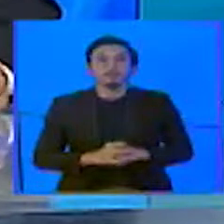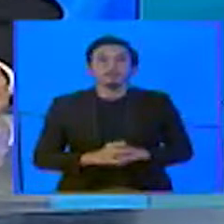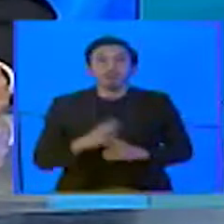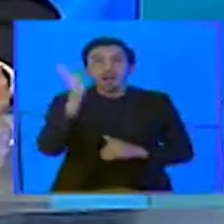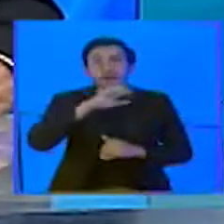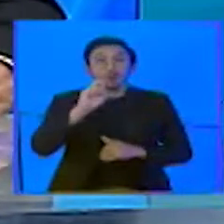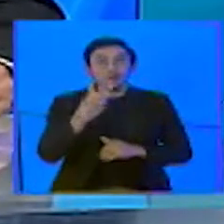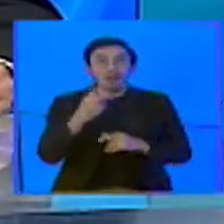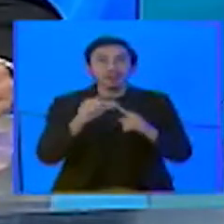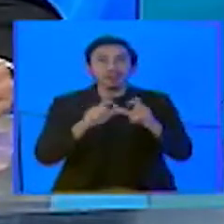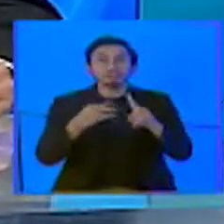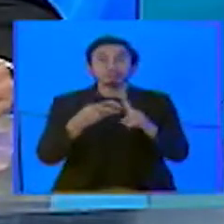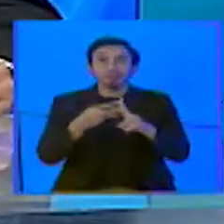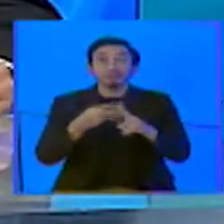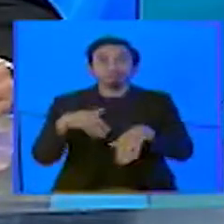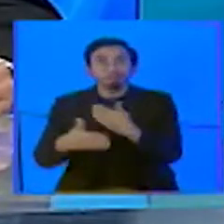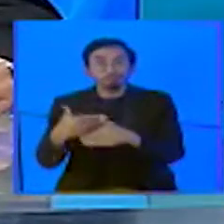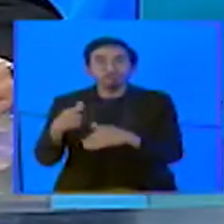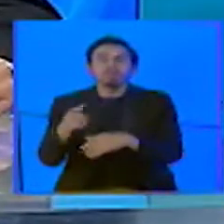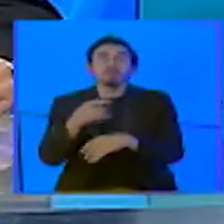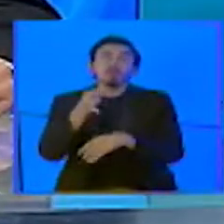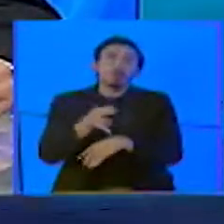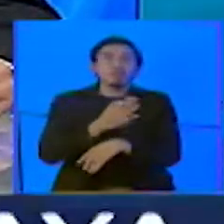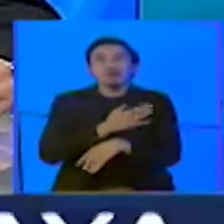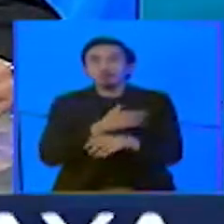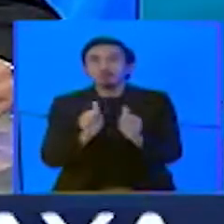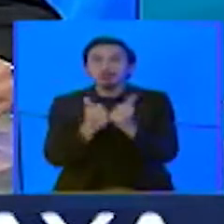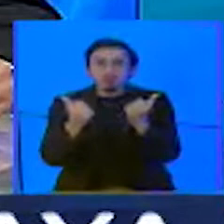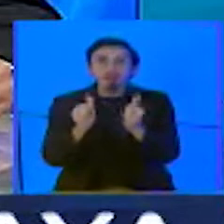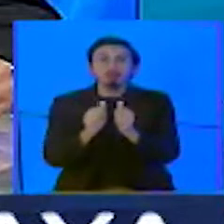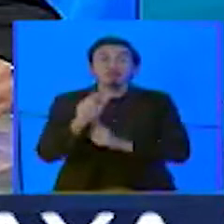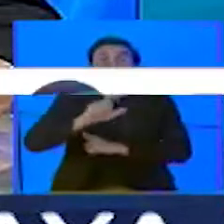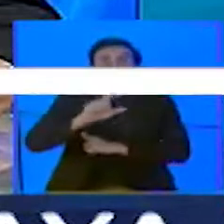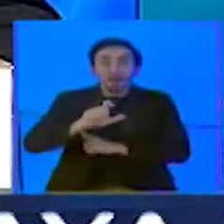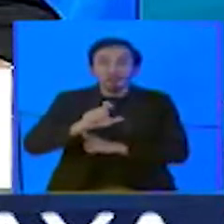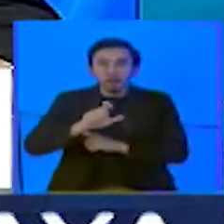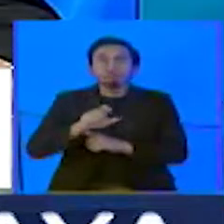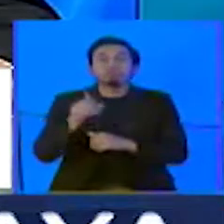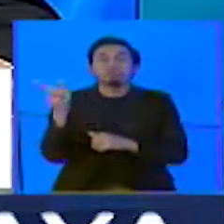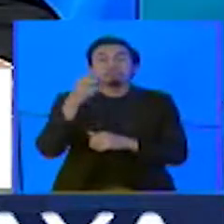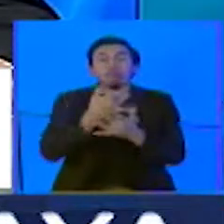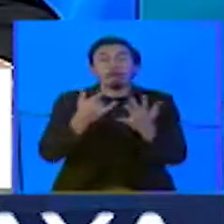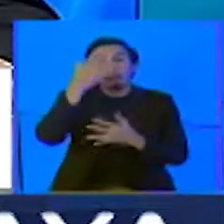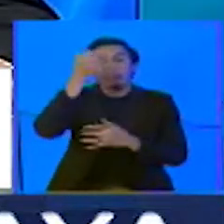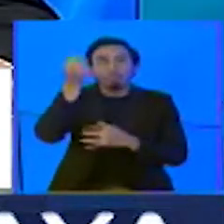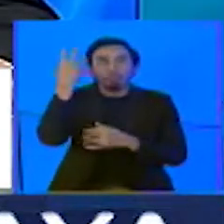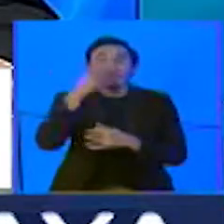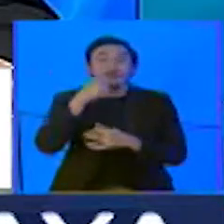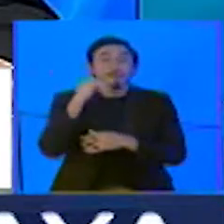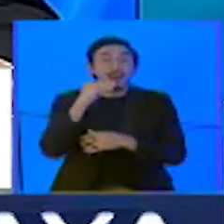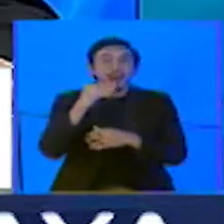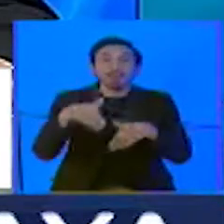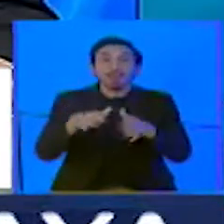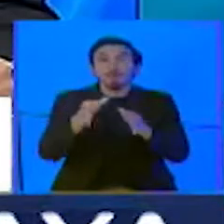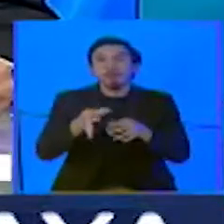Pemirsa, hari kedua penerapan PSBB di kota Kabupaten Tangerang dan Tangerang Selatan belum diindahkan warga setempat. Minggu pagi, jalan di kota Tangerang